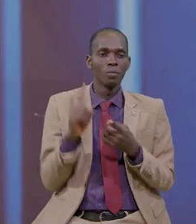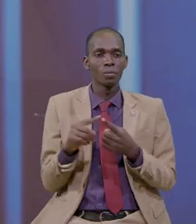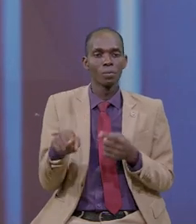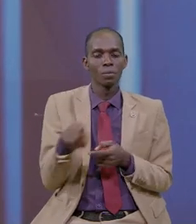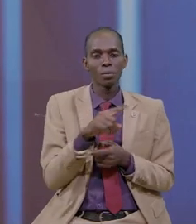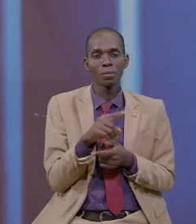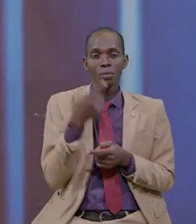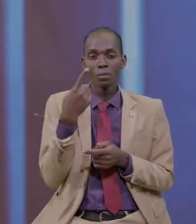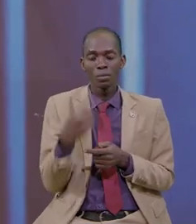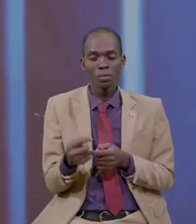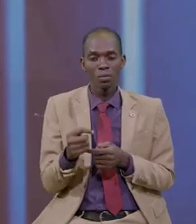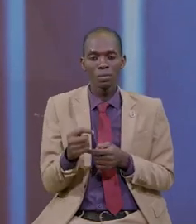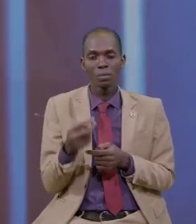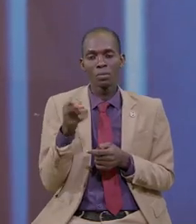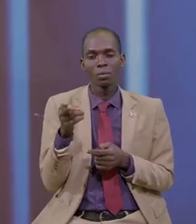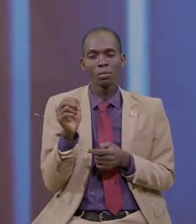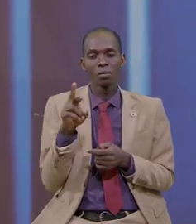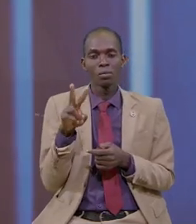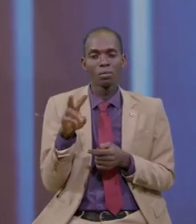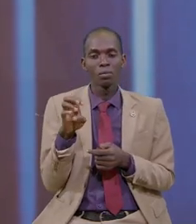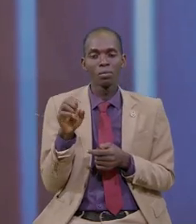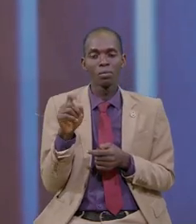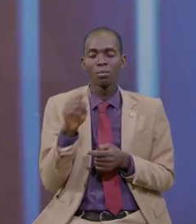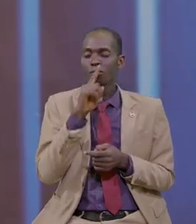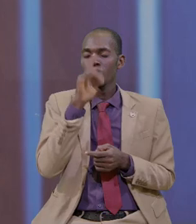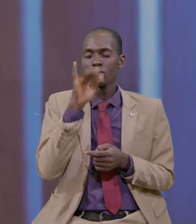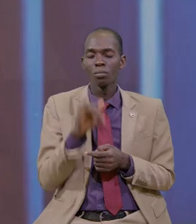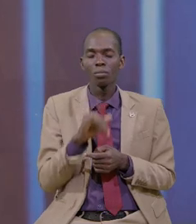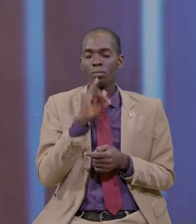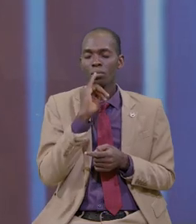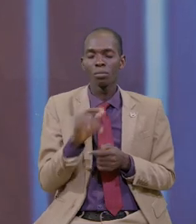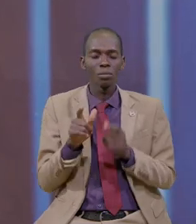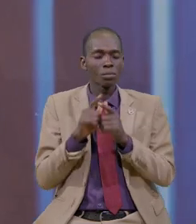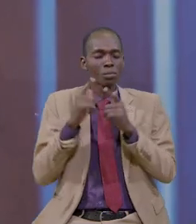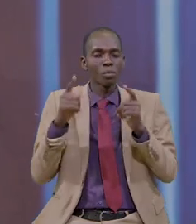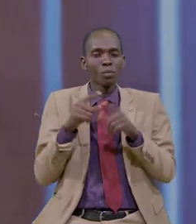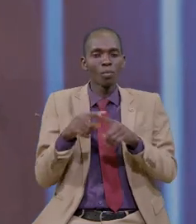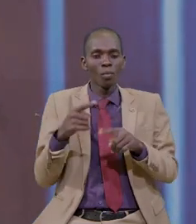la moisson est grande, mais